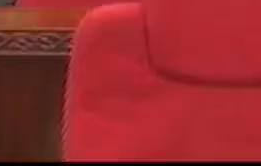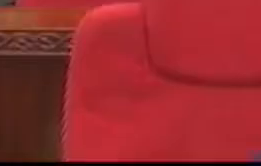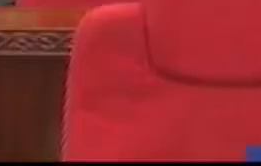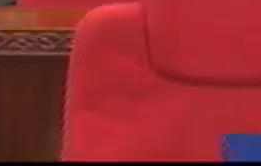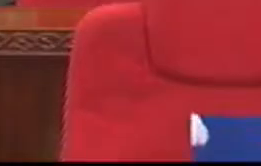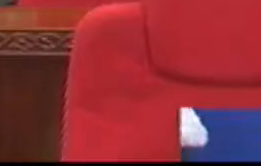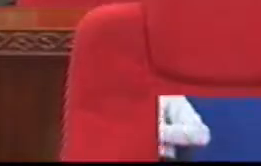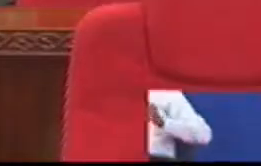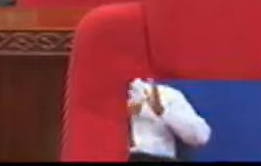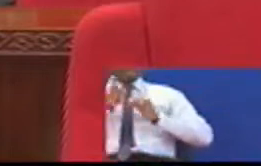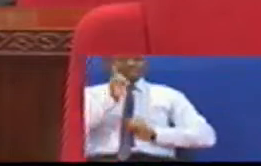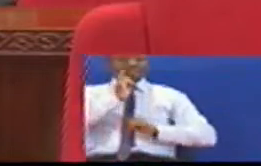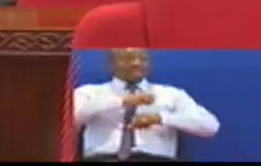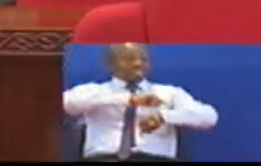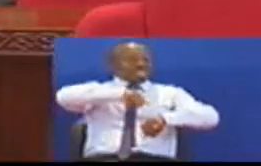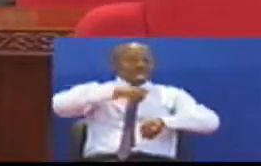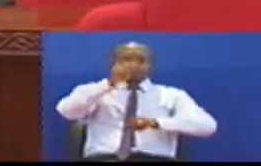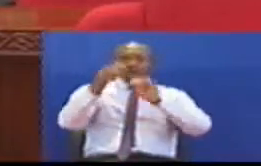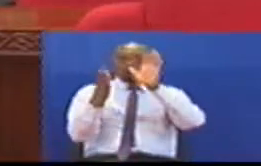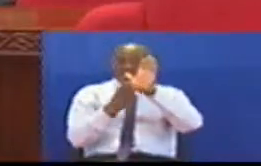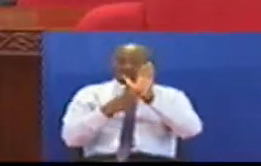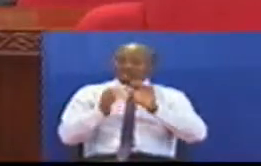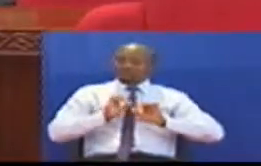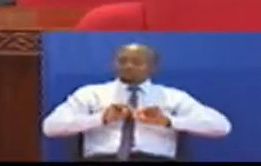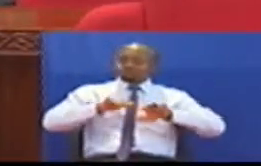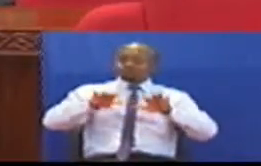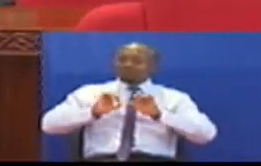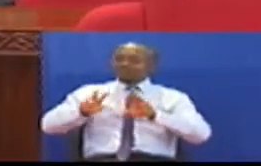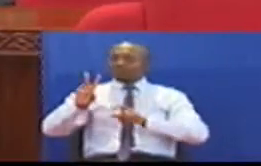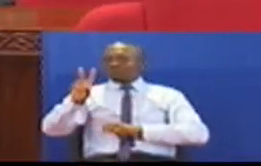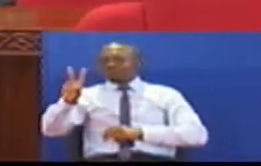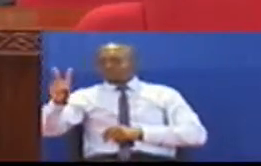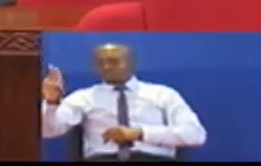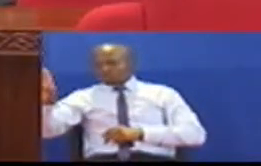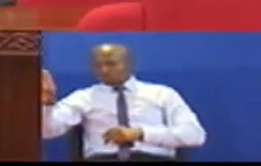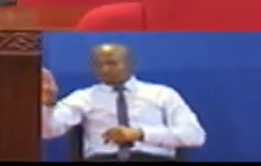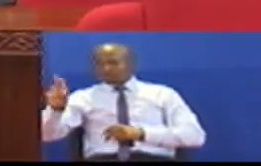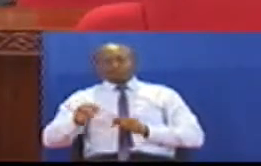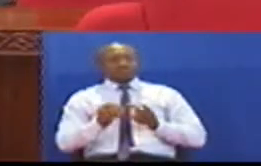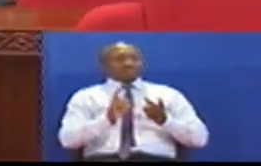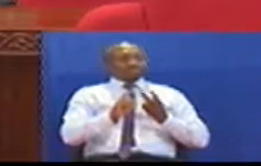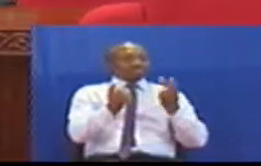kila saa watu 9 hupata maambukizi mapya. Takwimu hizi shirikishi